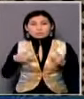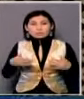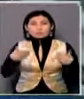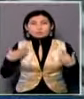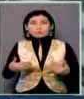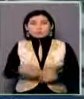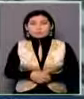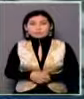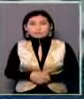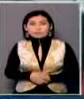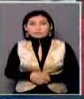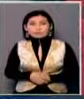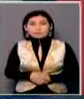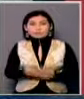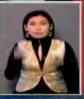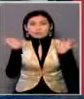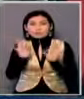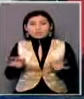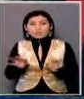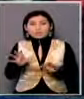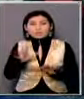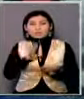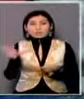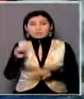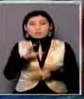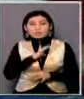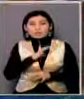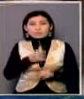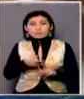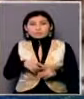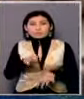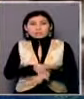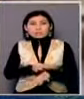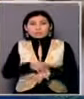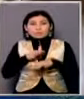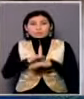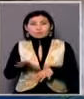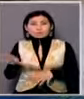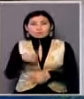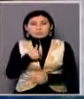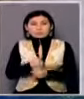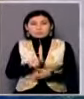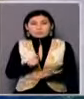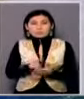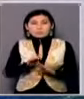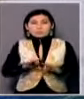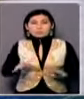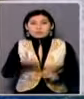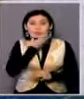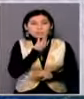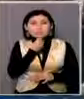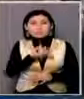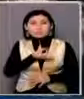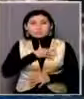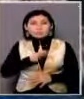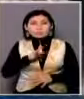болсын. Сонымен қатар шеберлік шегі жоқ байлық атты шеберлік сағаты да өтті. Мұндағы басты мақсат балалардың сәндік